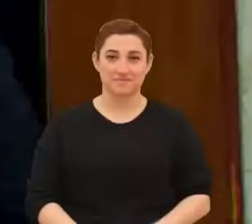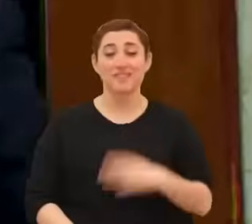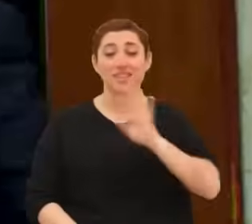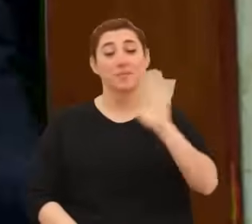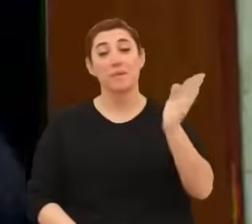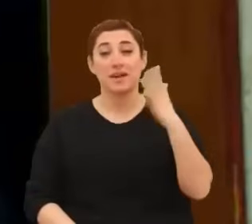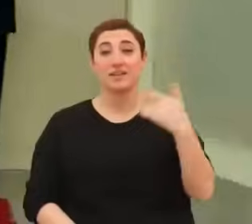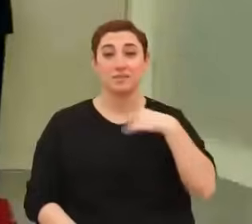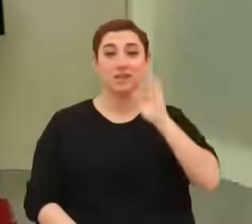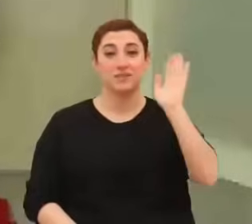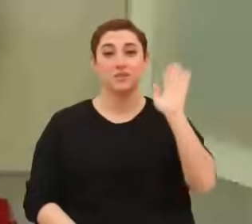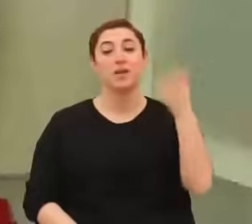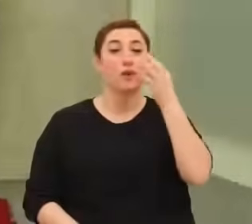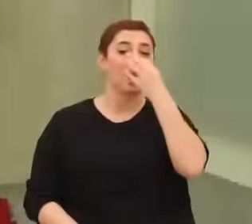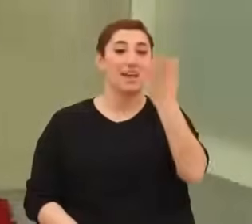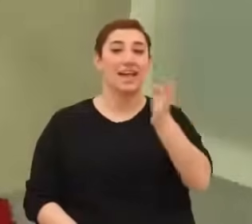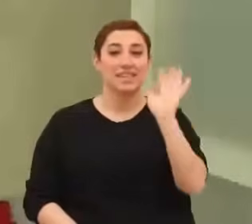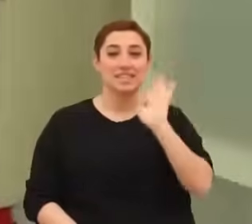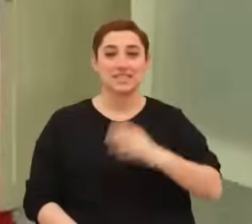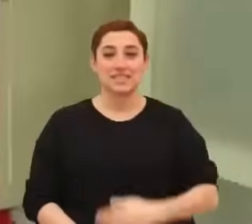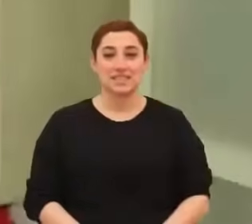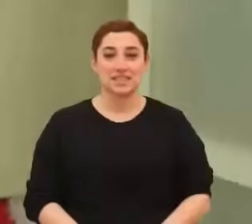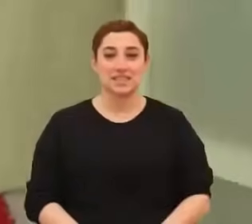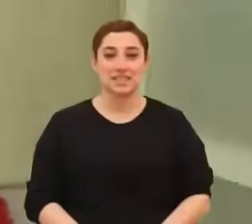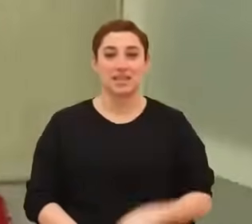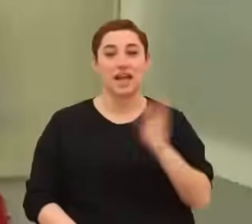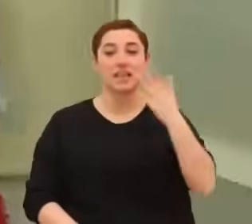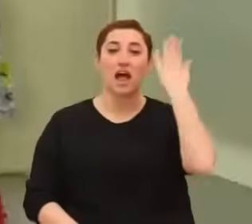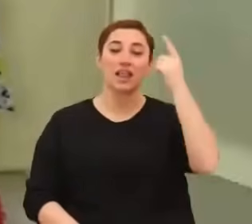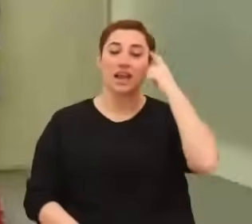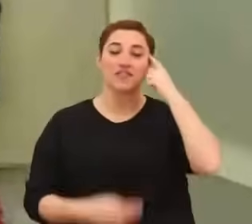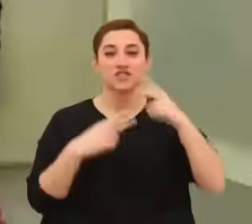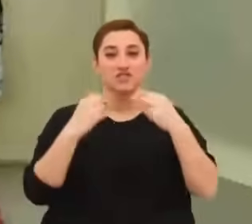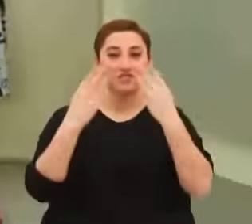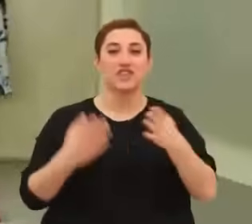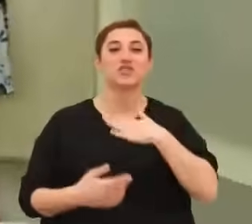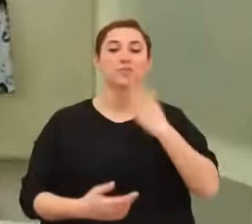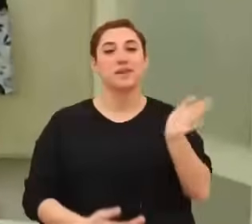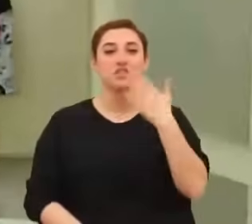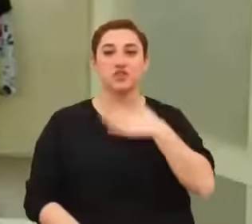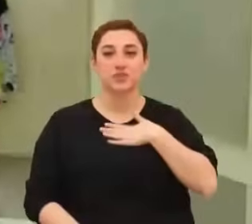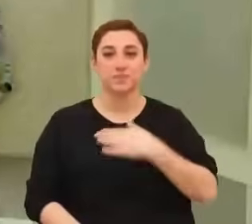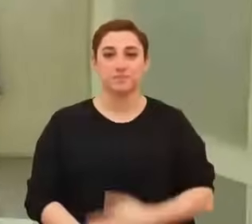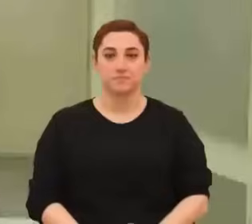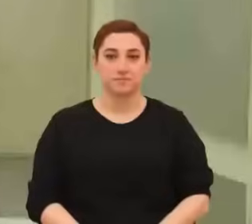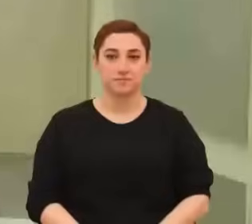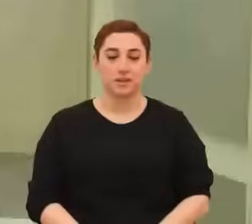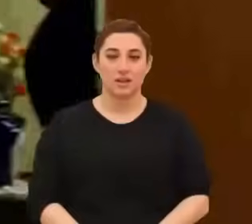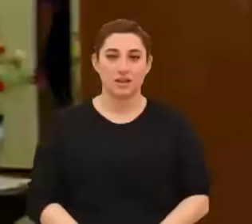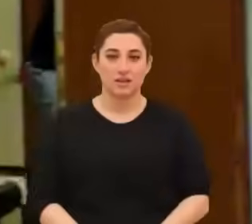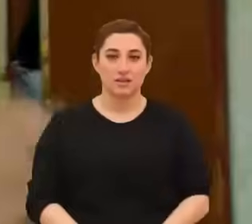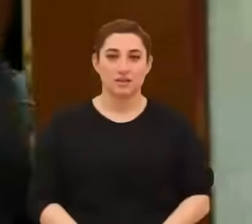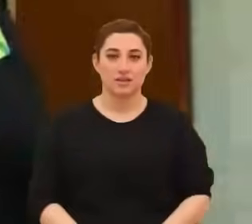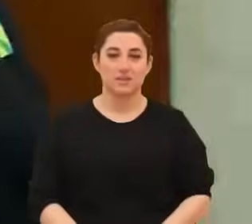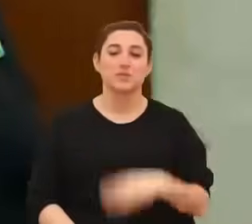İyi tamam hadi ben gideyim. Hadi kolay gelsin. Hadi, hadi Allah sizin açıklığı versin canım. Hadi canım. Hadi